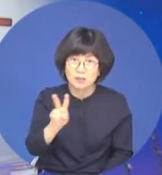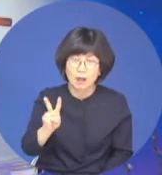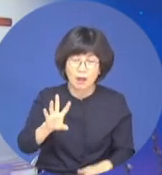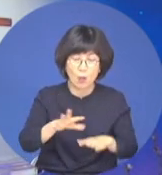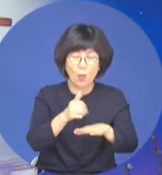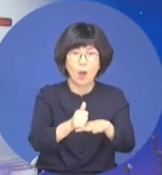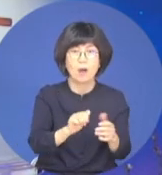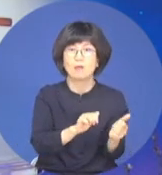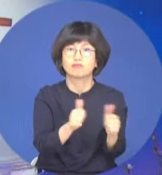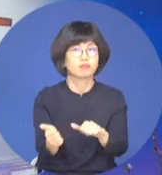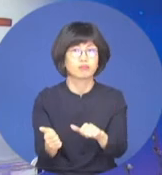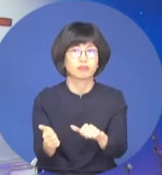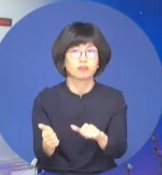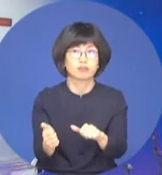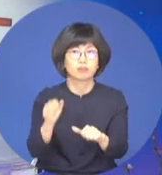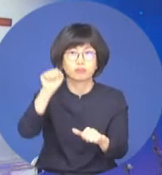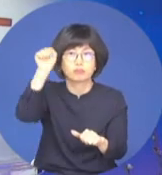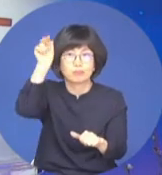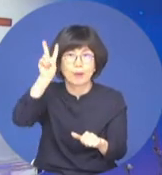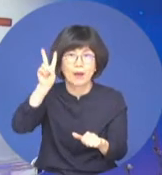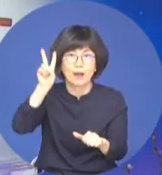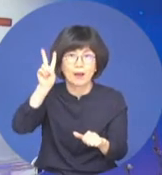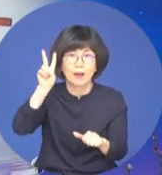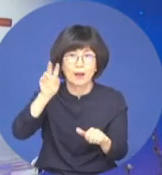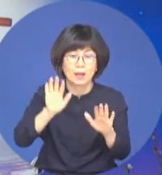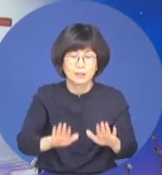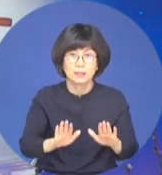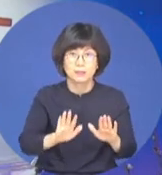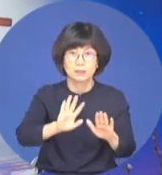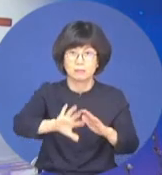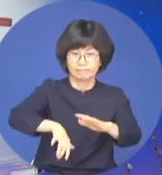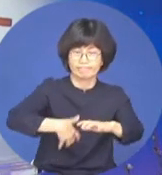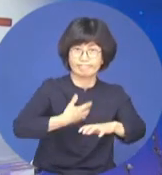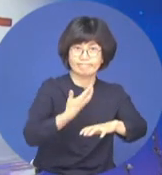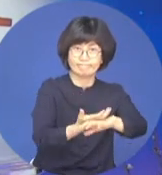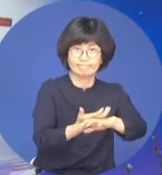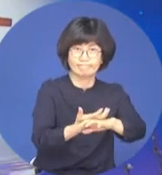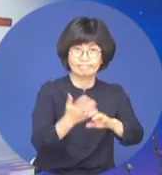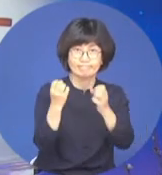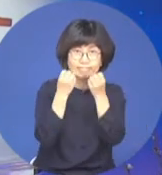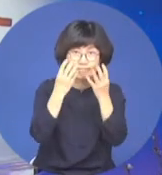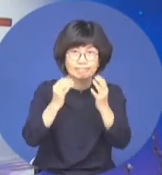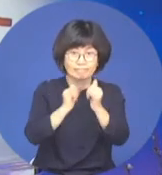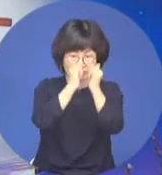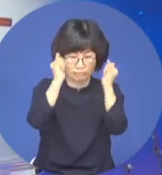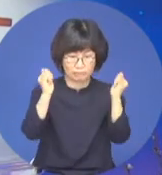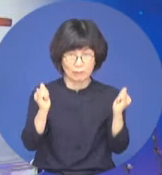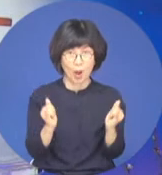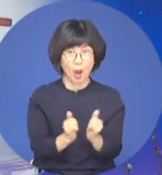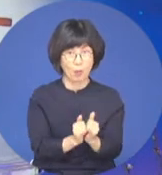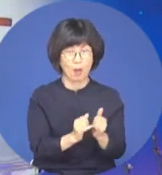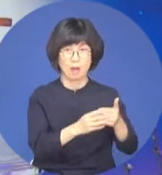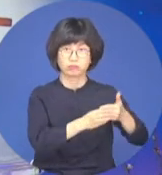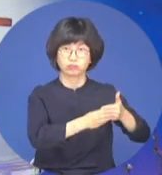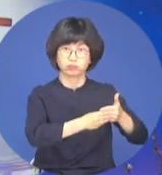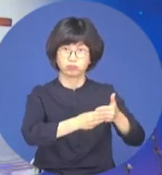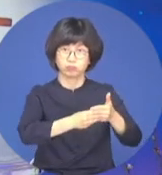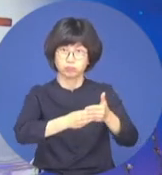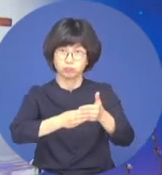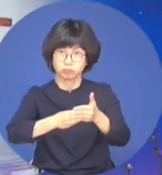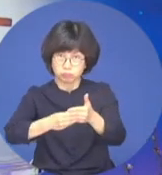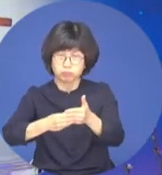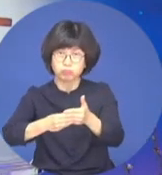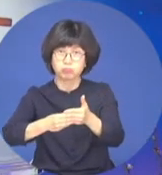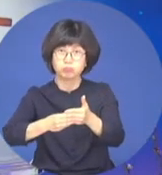이러한 개혁하고 변혁, 뭔가 새롭게 사회를 이끌던 리더십이 말씀에